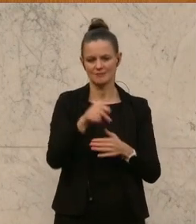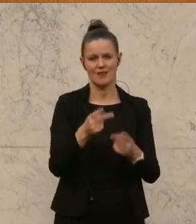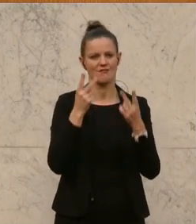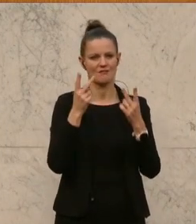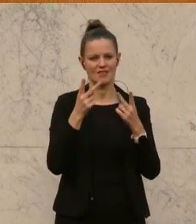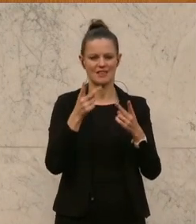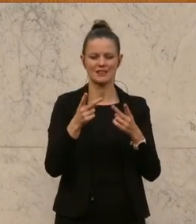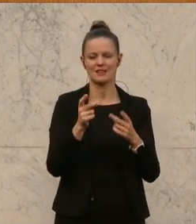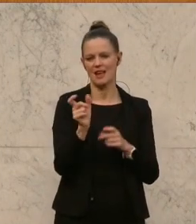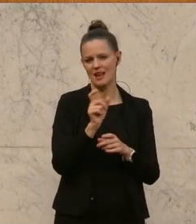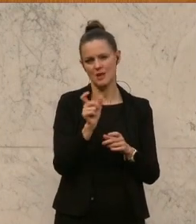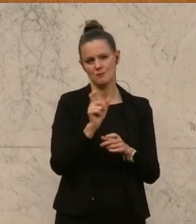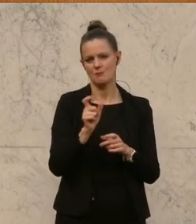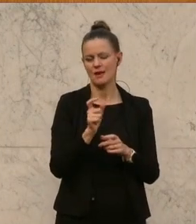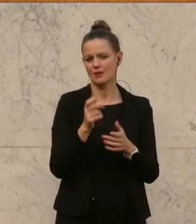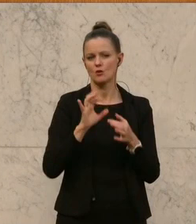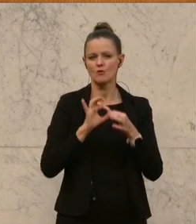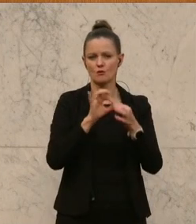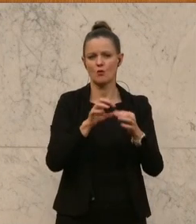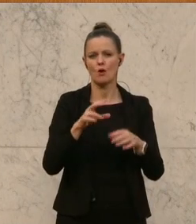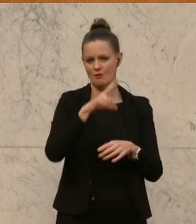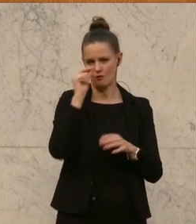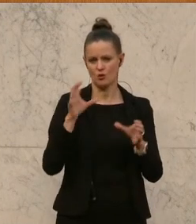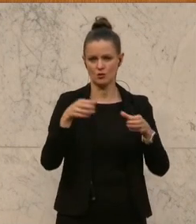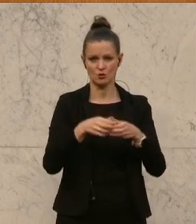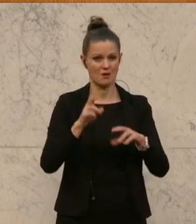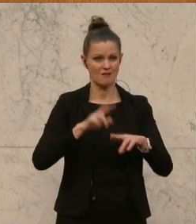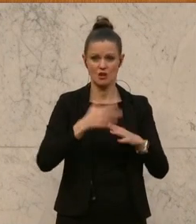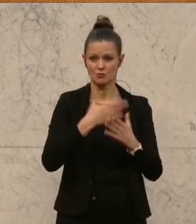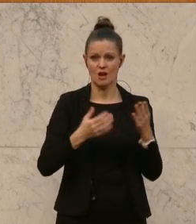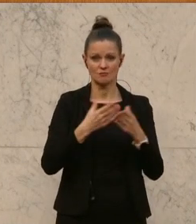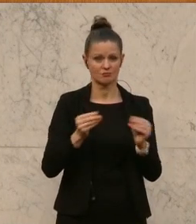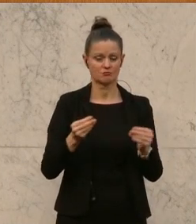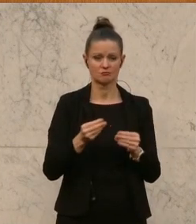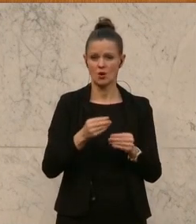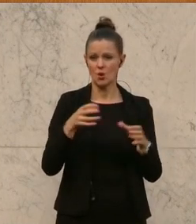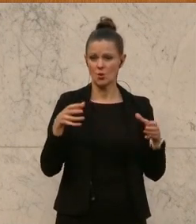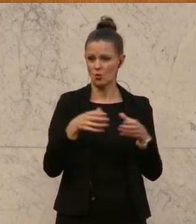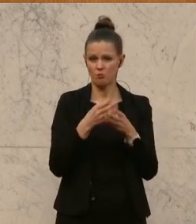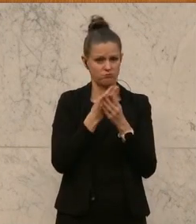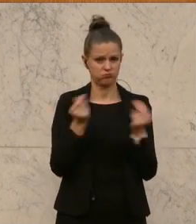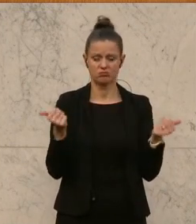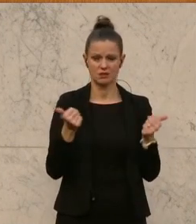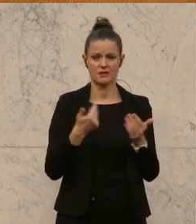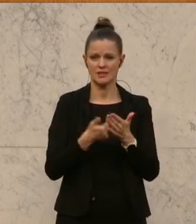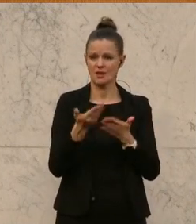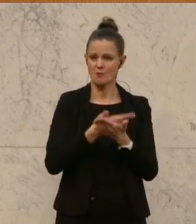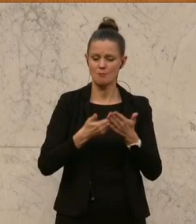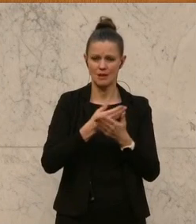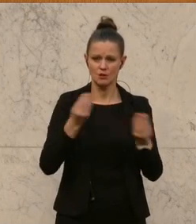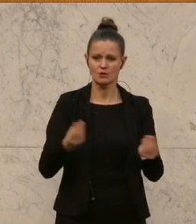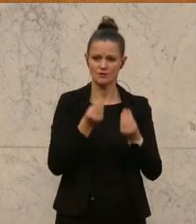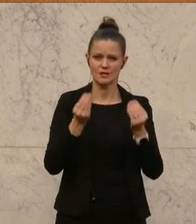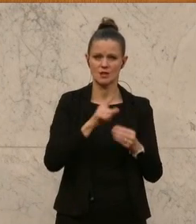der Volksgruppe ist. Wenn die Sprache nicht mehr gesprochen wird, hört die Volksgruppe zu existieren auf. Daher ist es wichtig, dass es im Bildungswesen vom Kindergarten bis